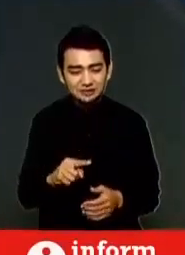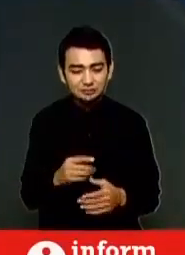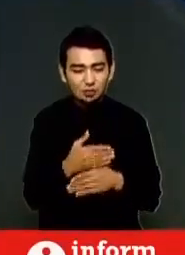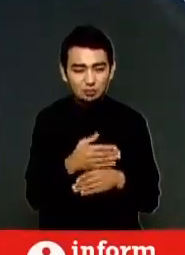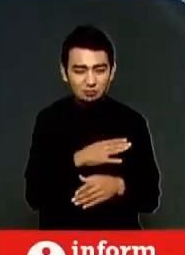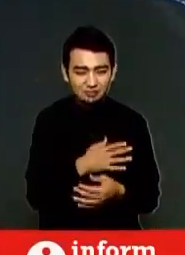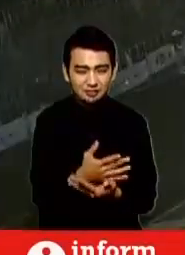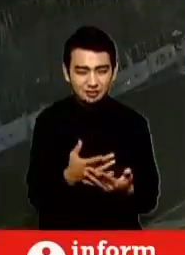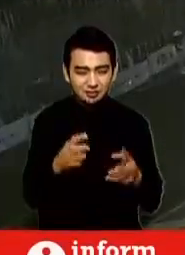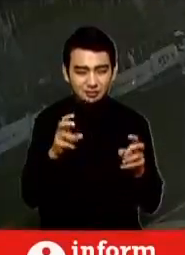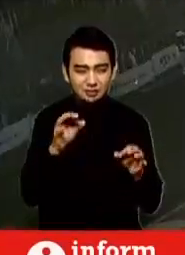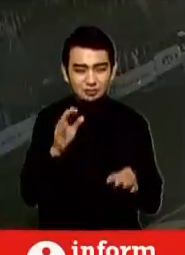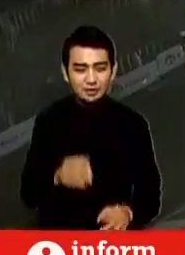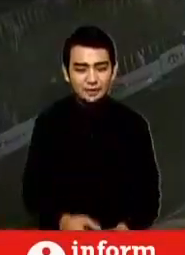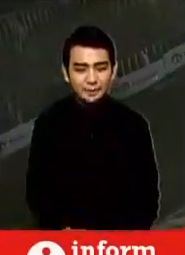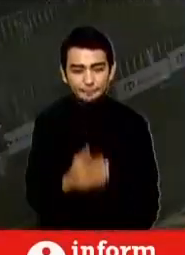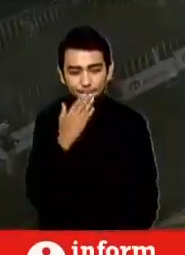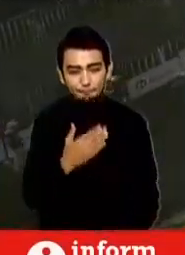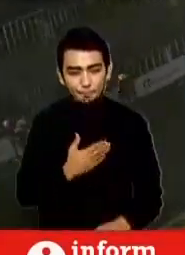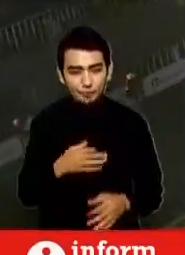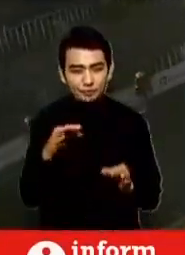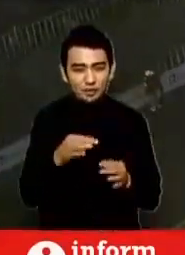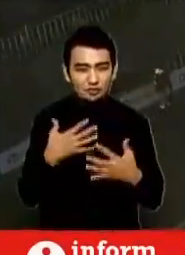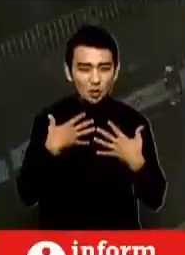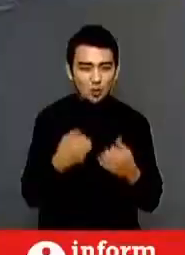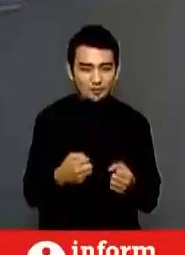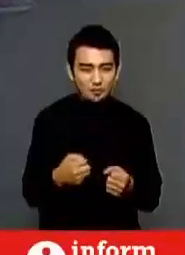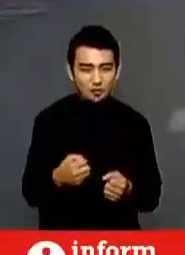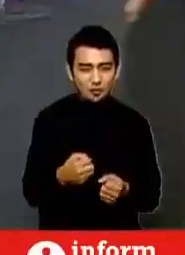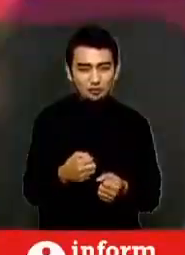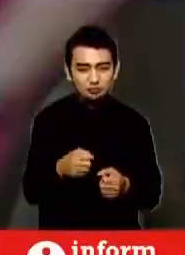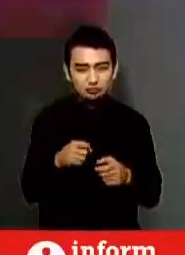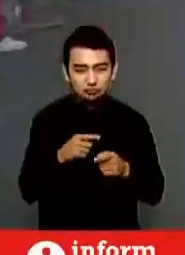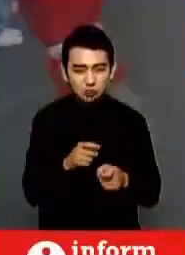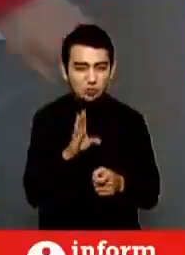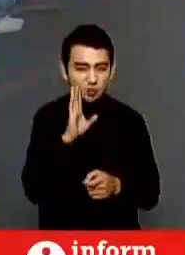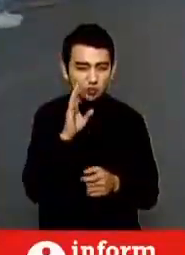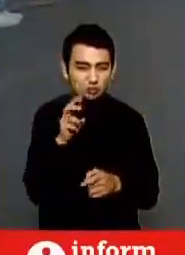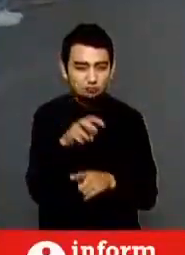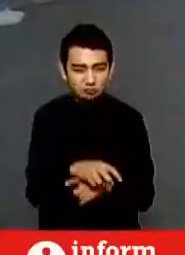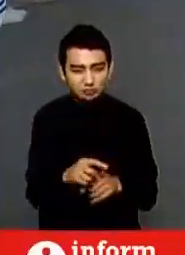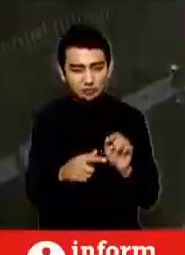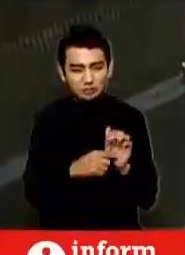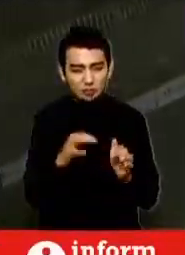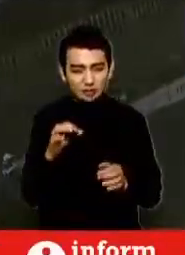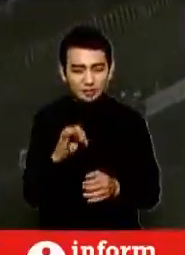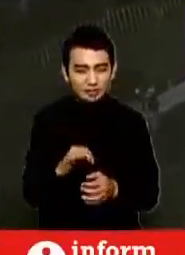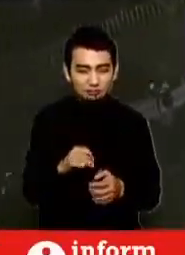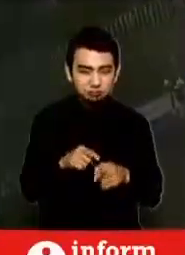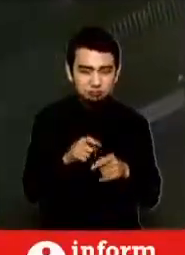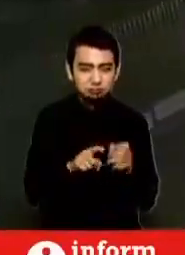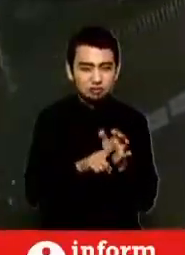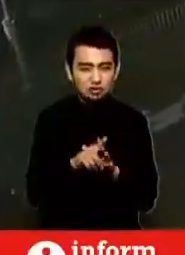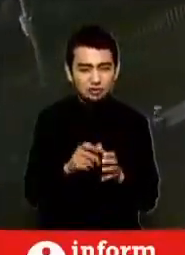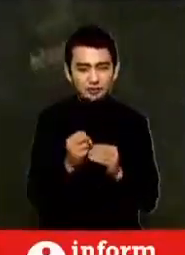продолжит тему. Любители бега и приверженцы здорового образа жизни с раннего утра собрались на площади республики. Это уже